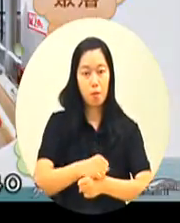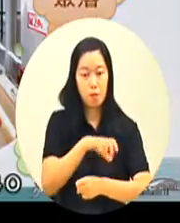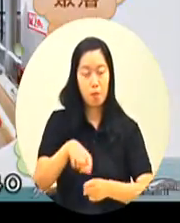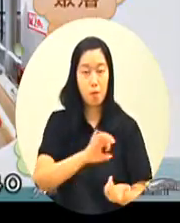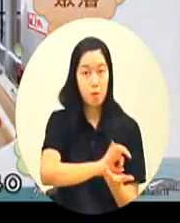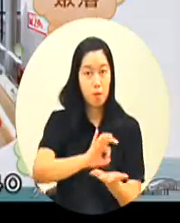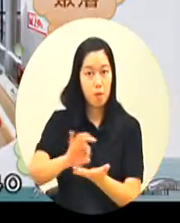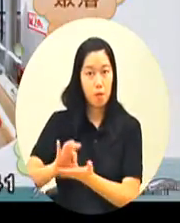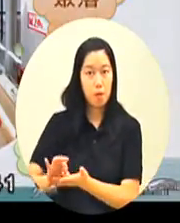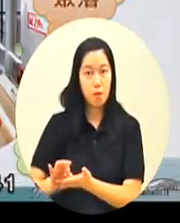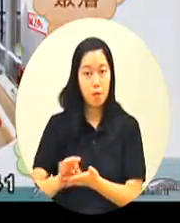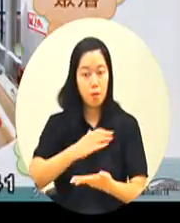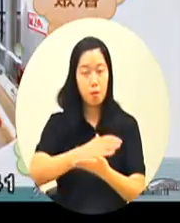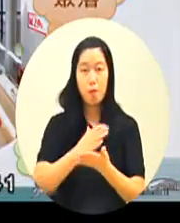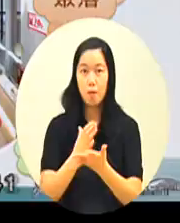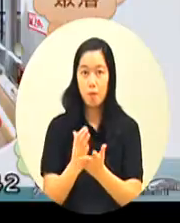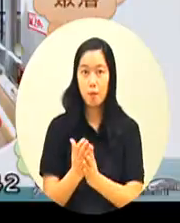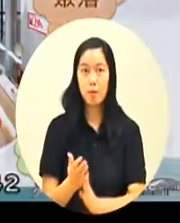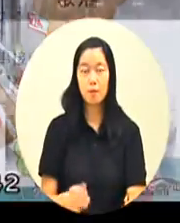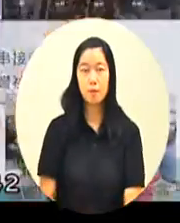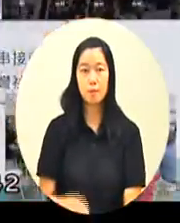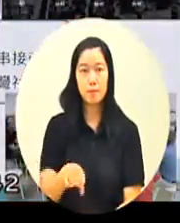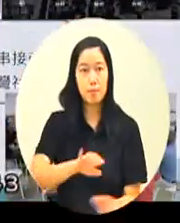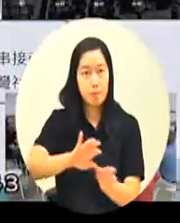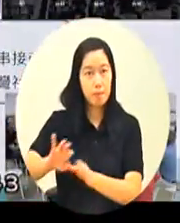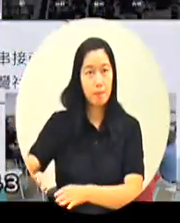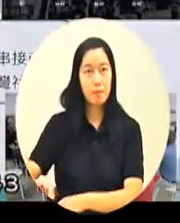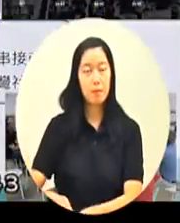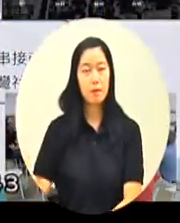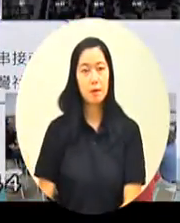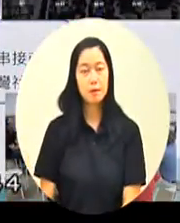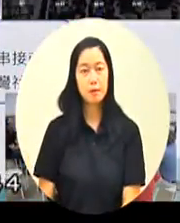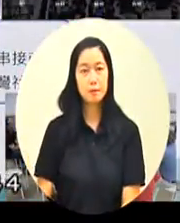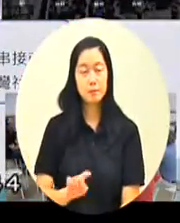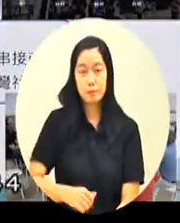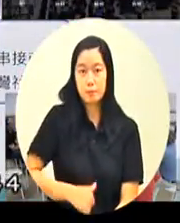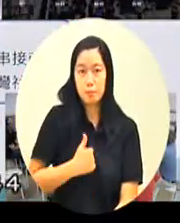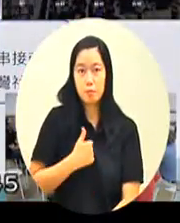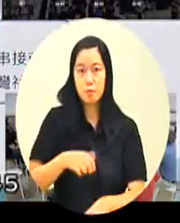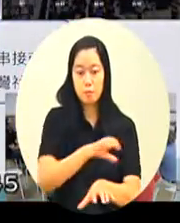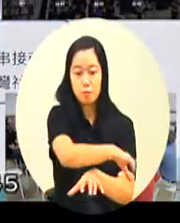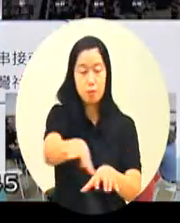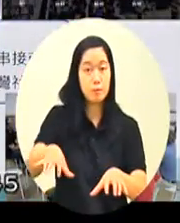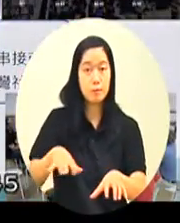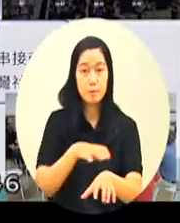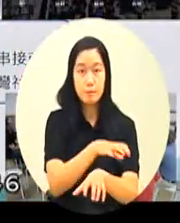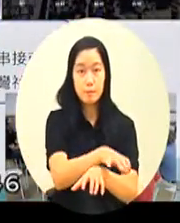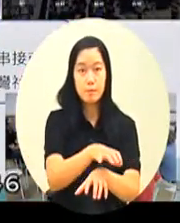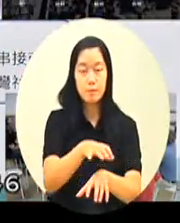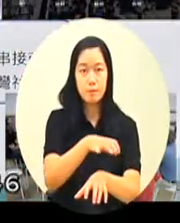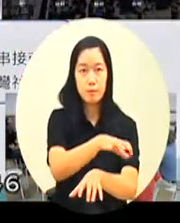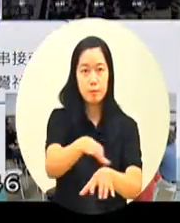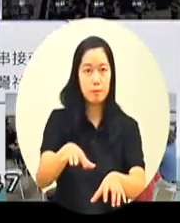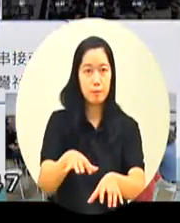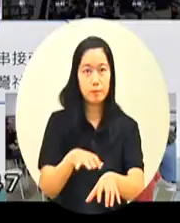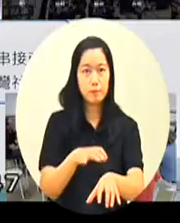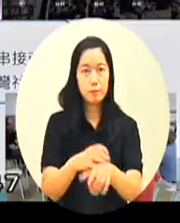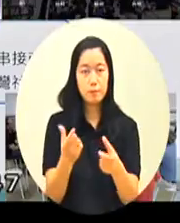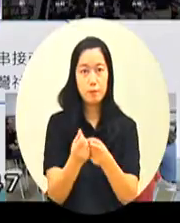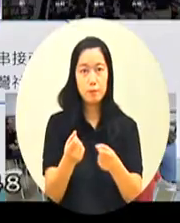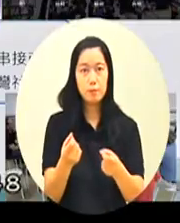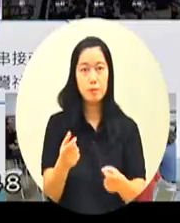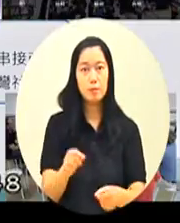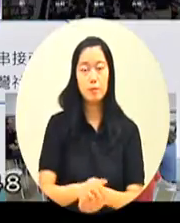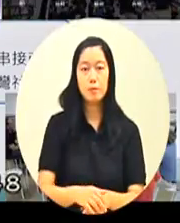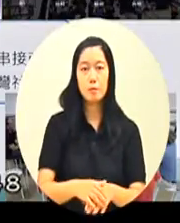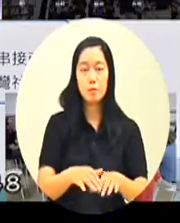用等等。那另外一个部分，来，那在具体的空间上面，第一个是我们的在博尔的8号仓